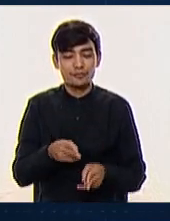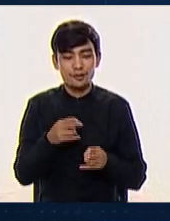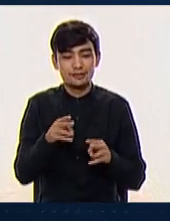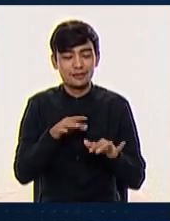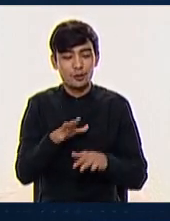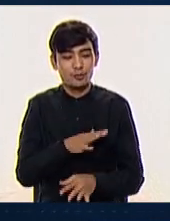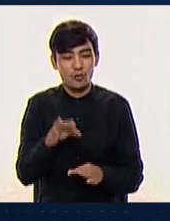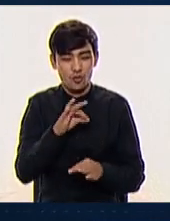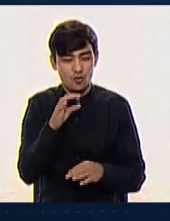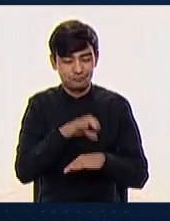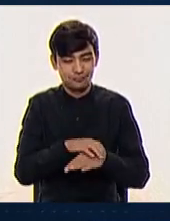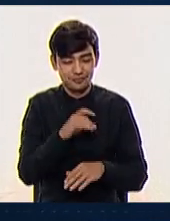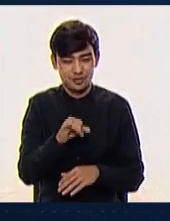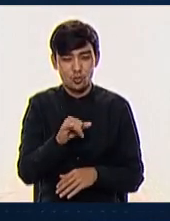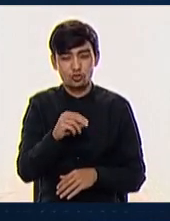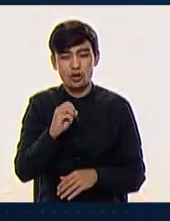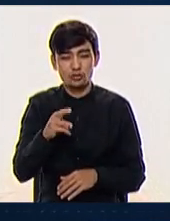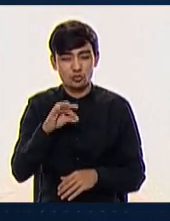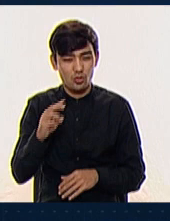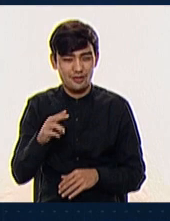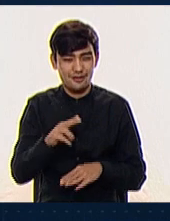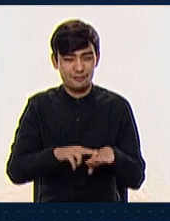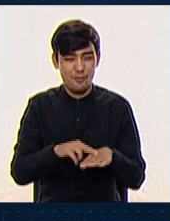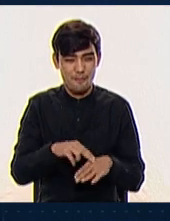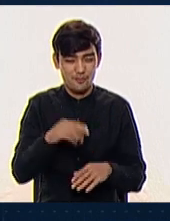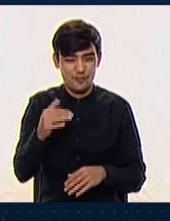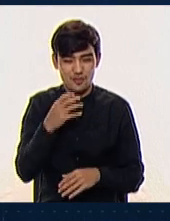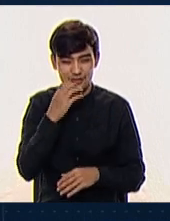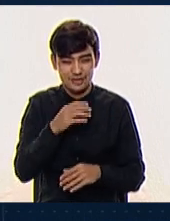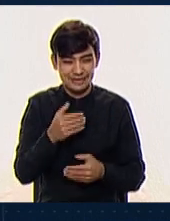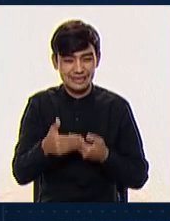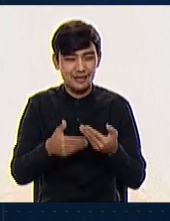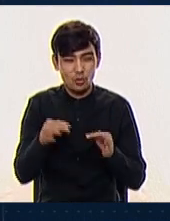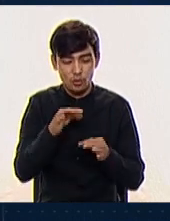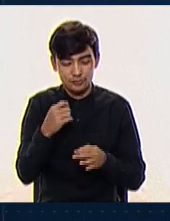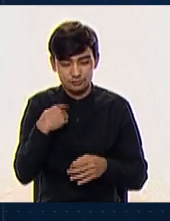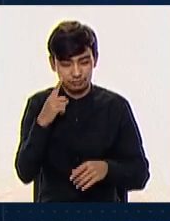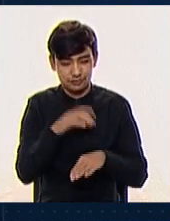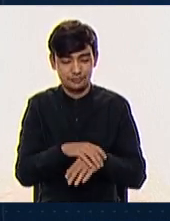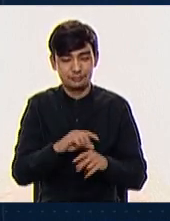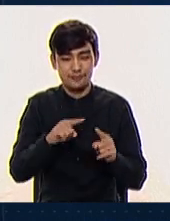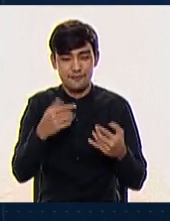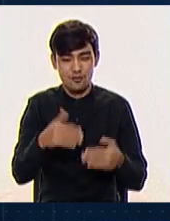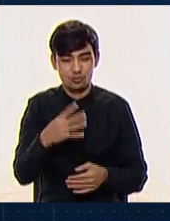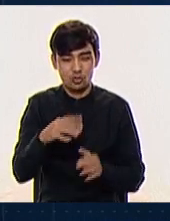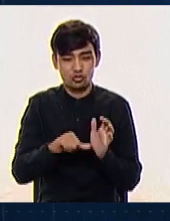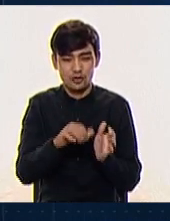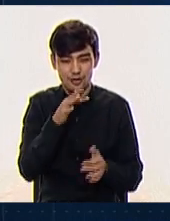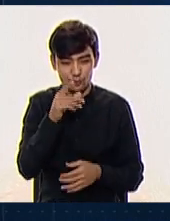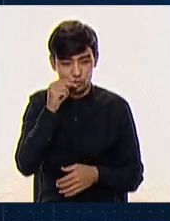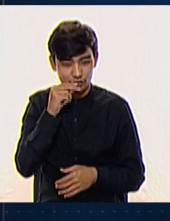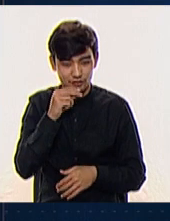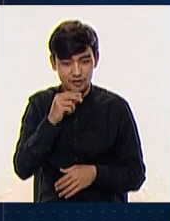данного преступления участковым инспектором полиции по горячим следам установлен и задержан 46-летний